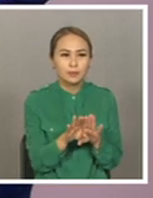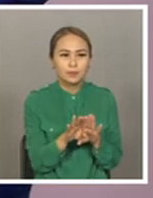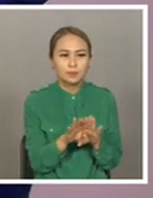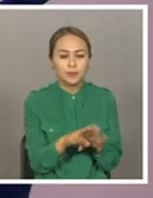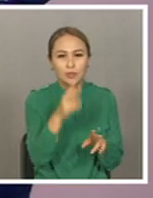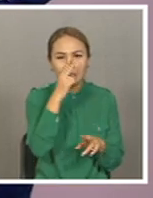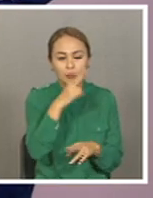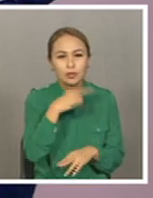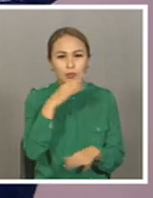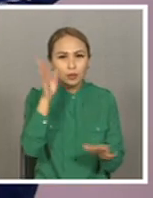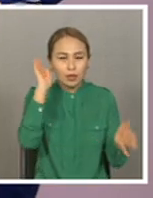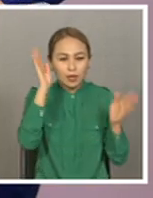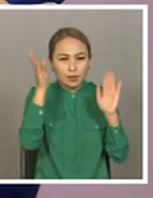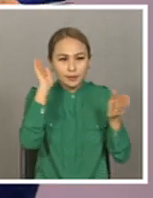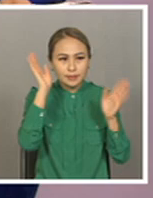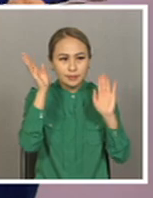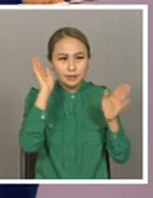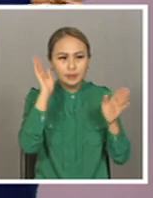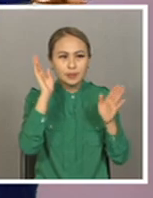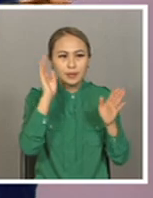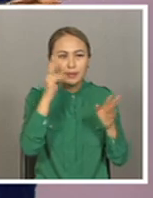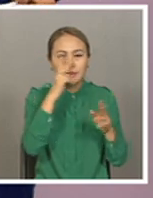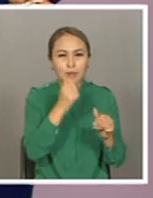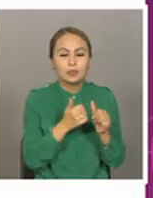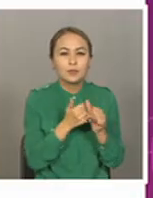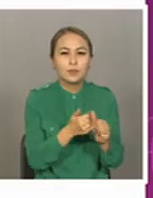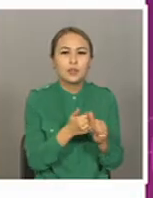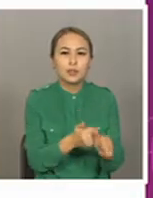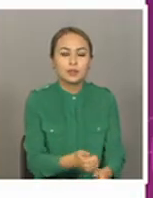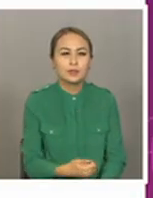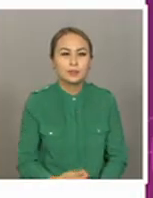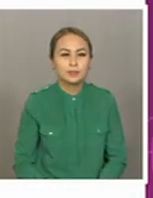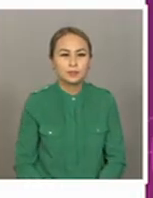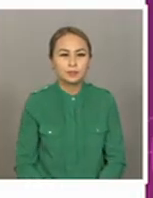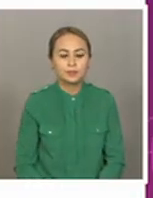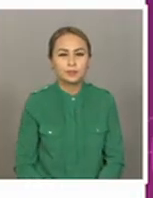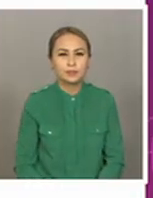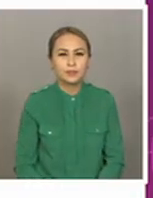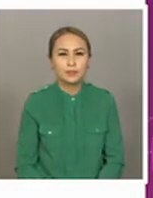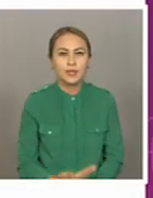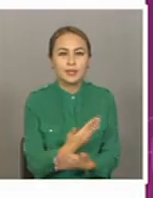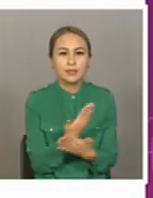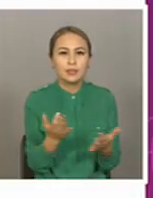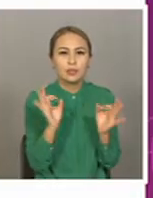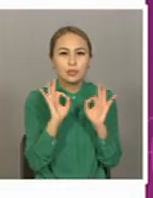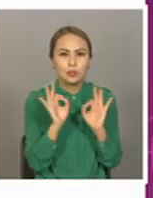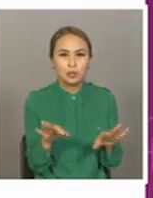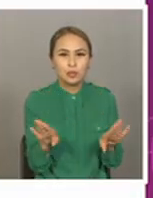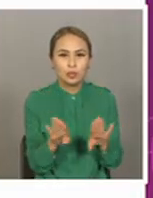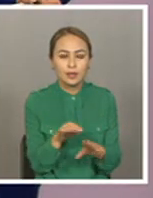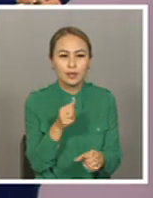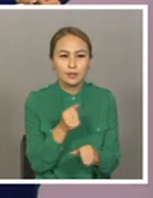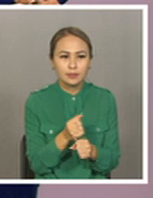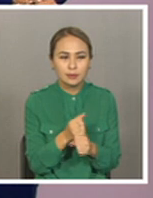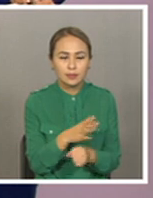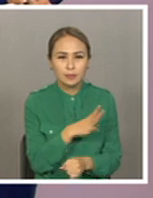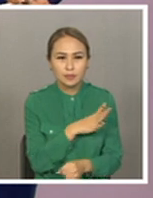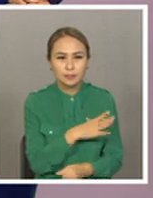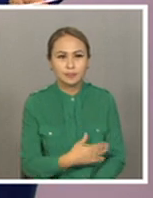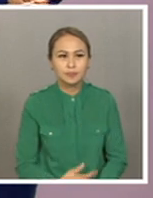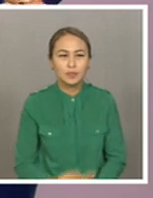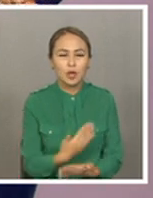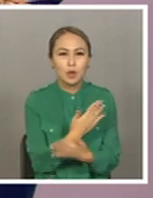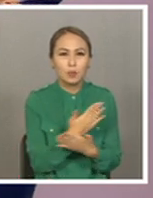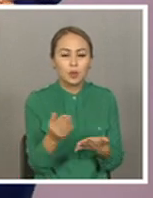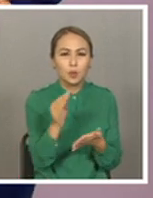елеңдеп құлағы, еліріп тұрады. Сендер дұрыс құрай алдыңдар ма? Бұл